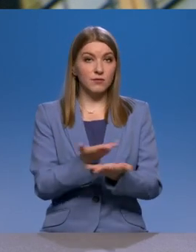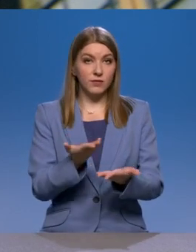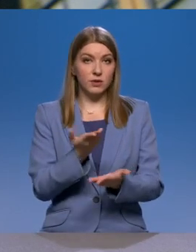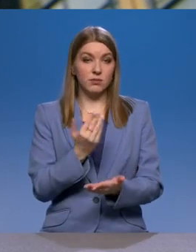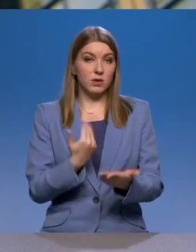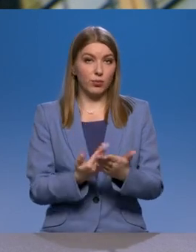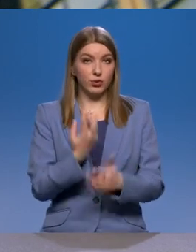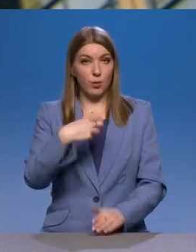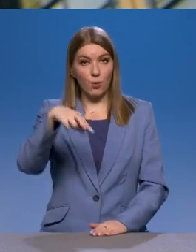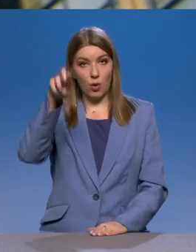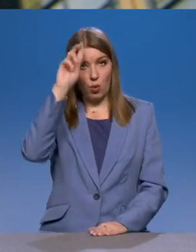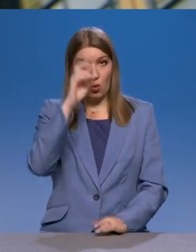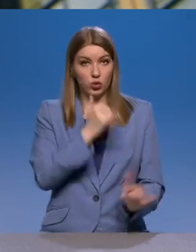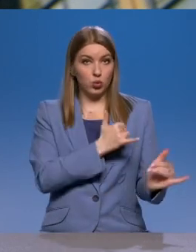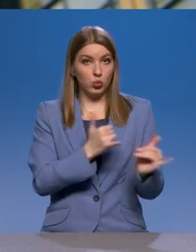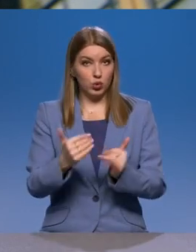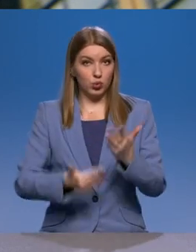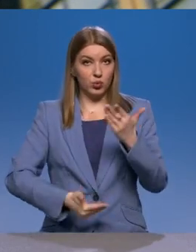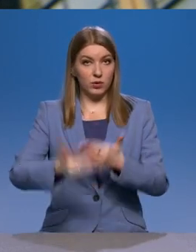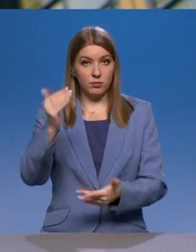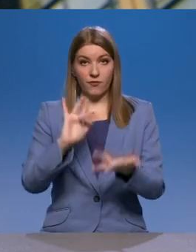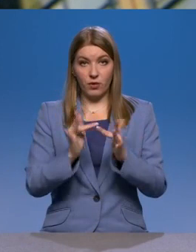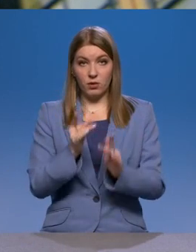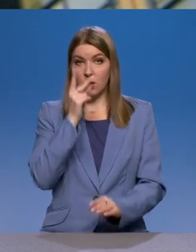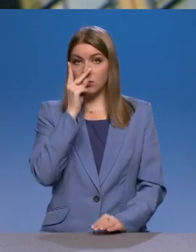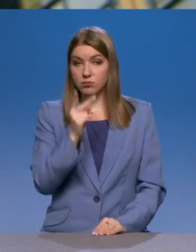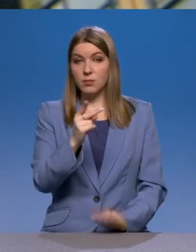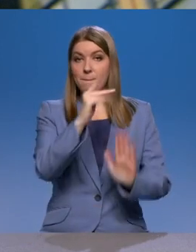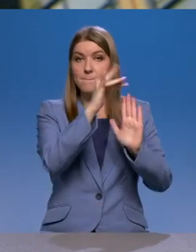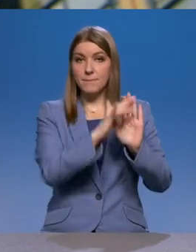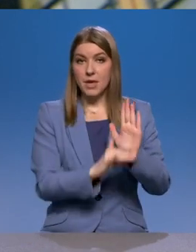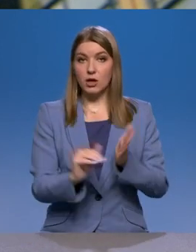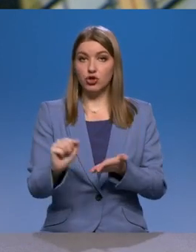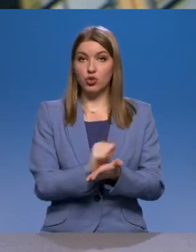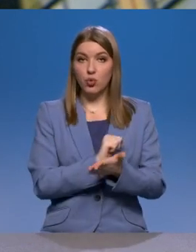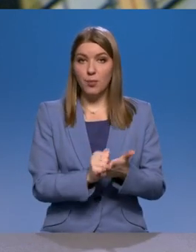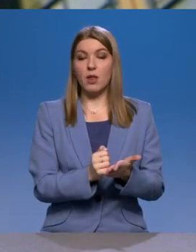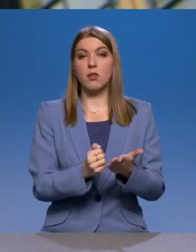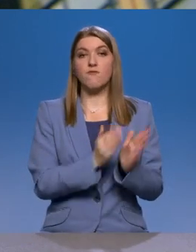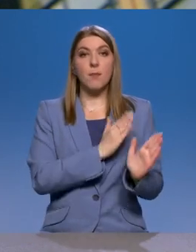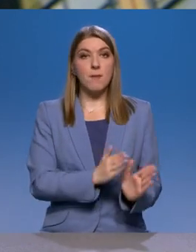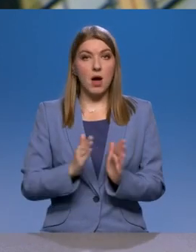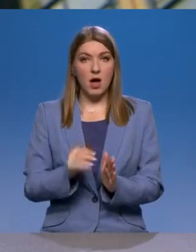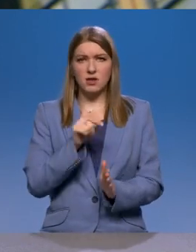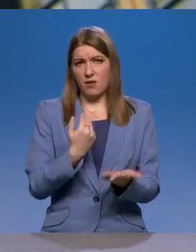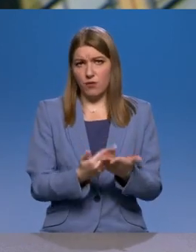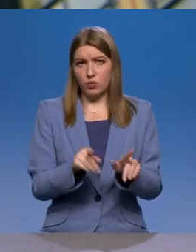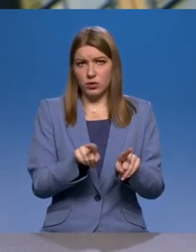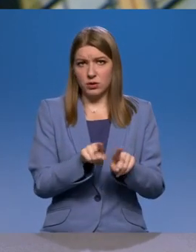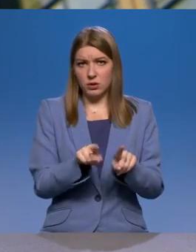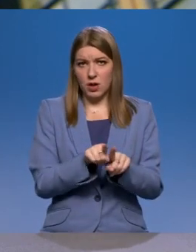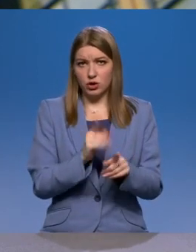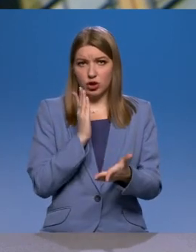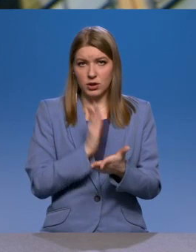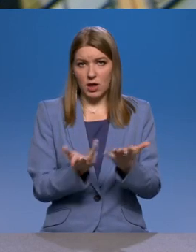допустим, в госуслуги, там есть перечень всех документов, которые нужны, какой порядок и так далее. И, по-моему, там есть и калькулятор. Надо просто посмотреть. Я, честно говоря, с